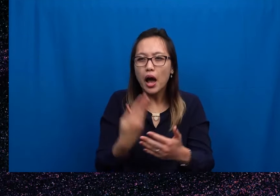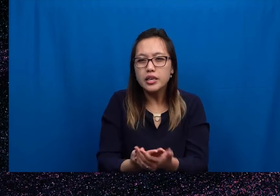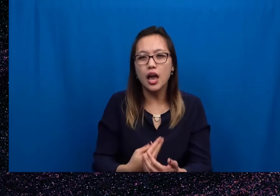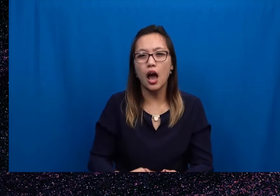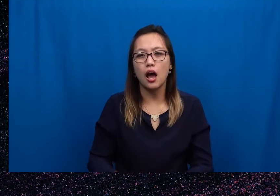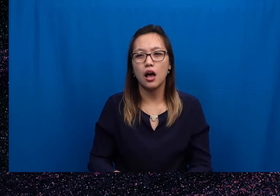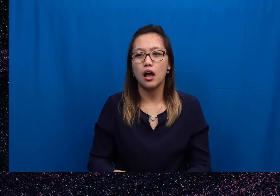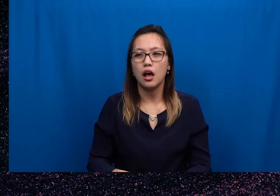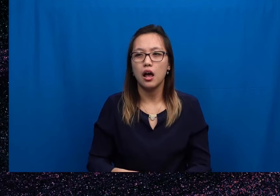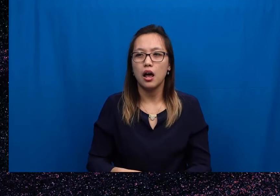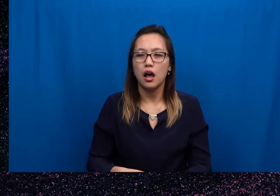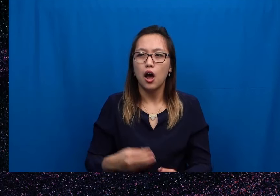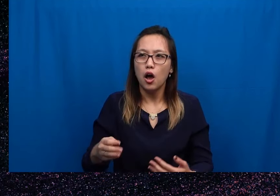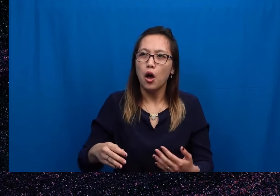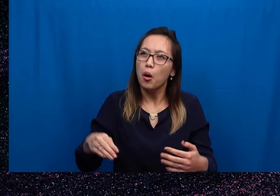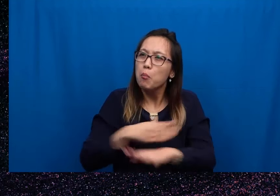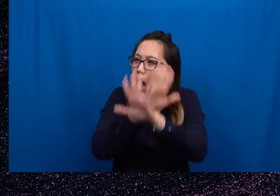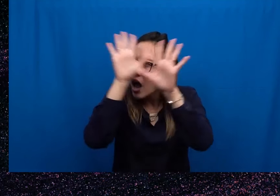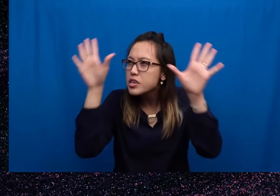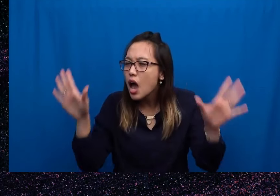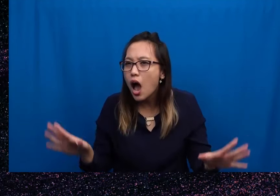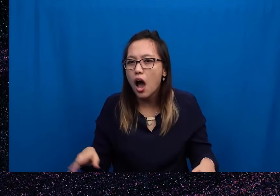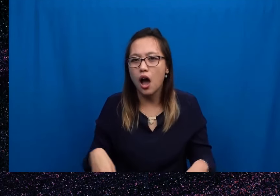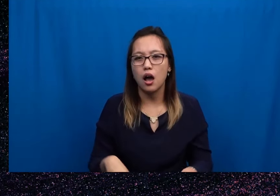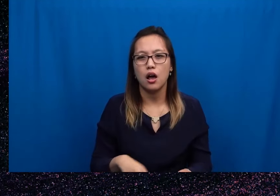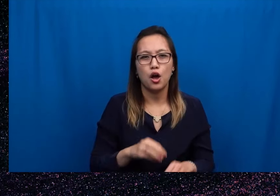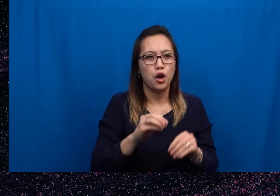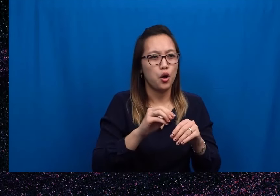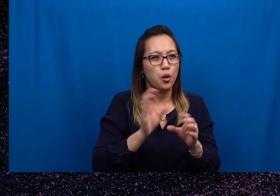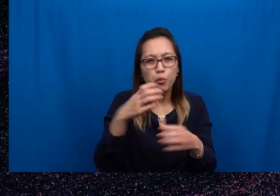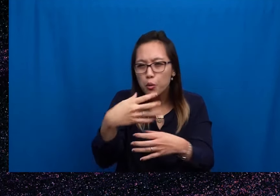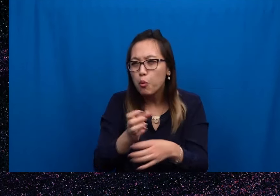Dalam kuasa kebangkitan itu ada pengharapan, jangan putus asa.